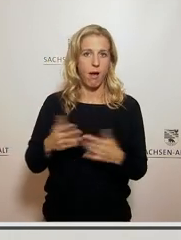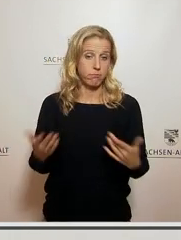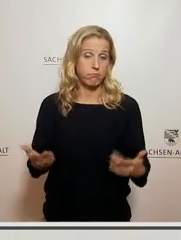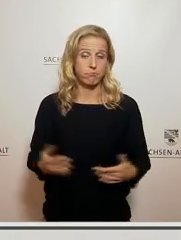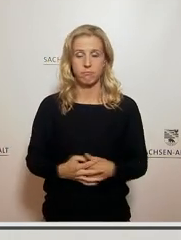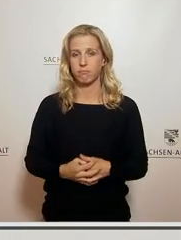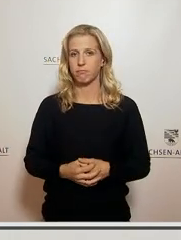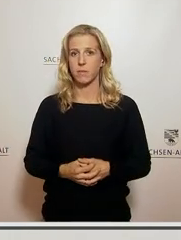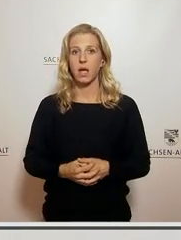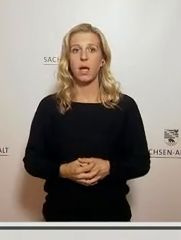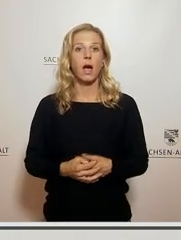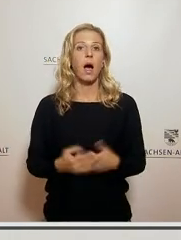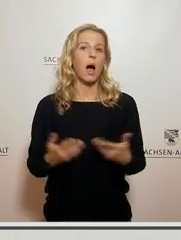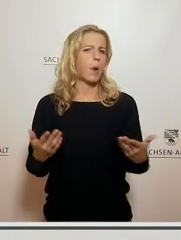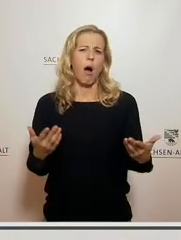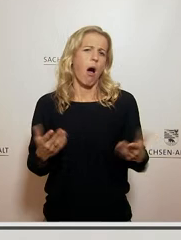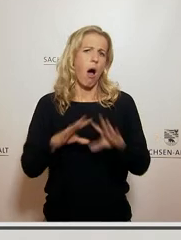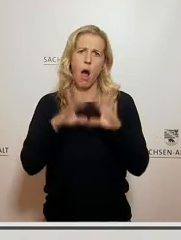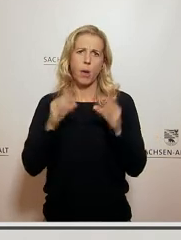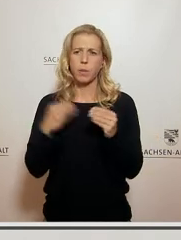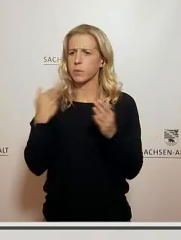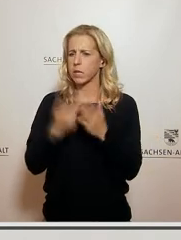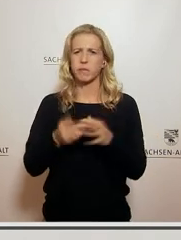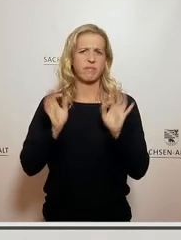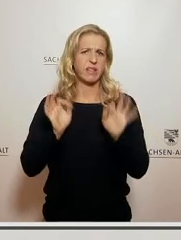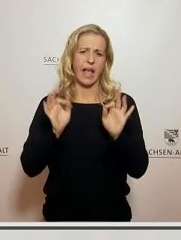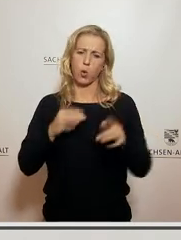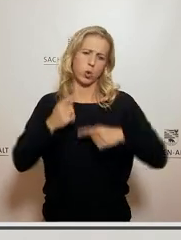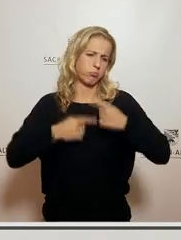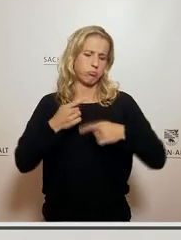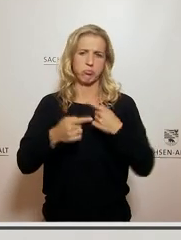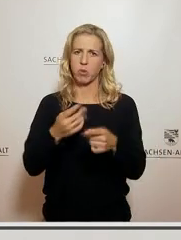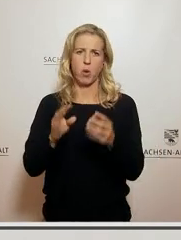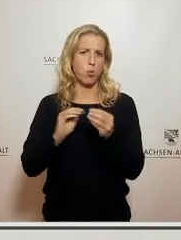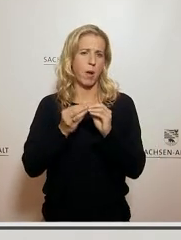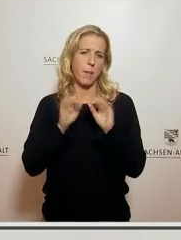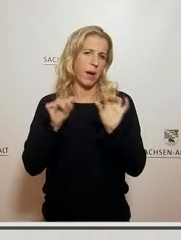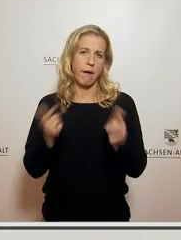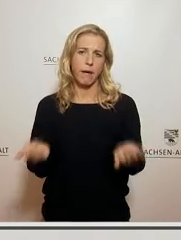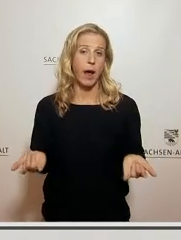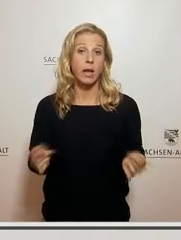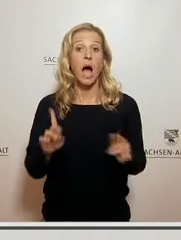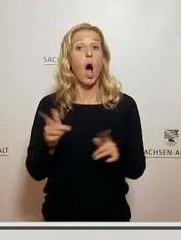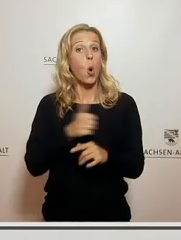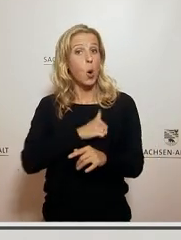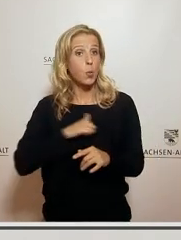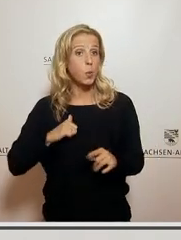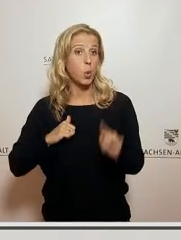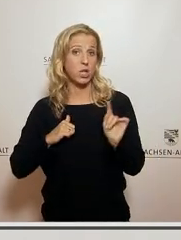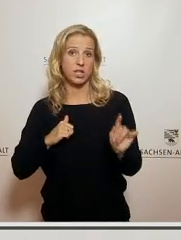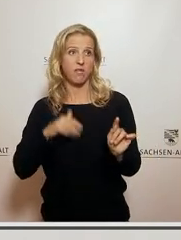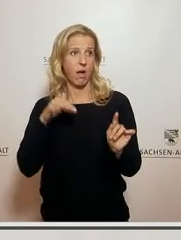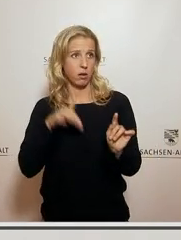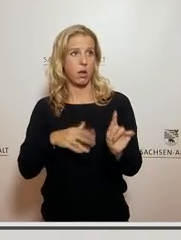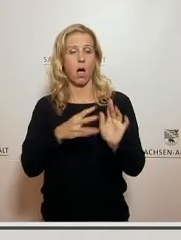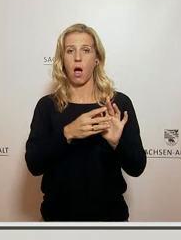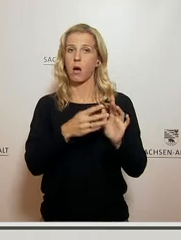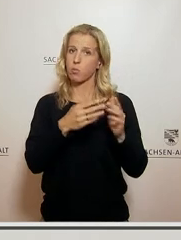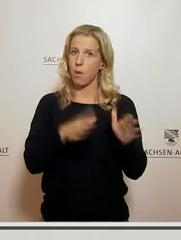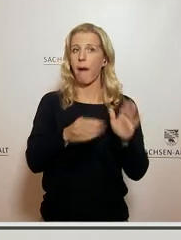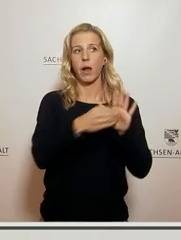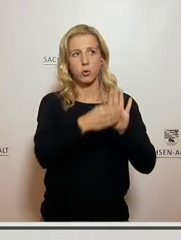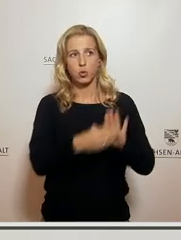ist. Das klappt aber nach wie vor sehr gut. Und wir haben auch weiterhin auch die Bundeswehr die Möglichkeit, eine Unterstützung zu geben.